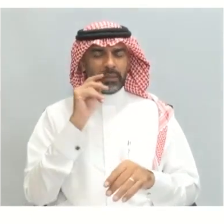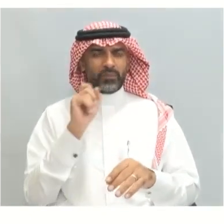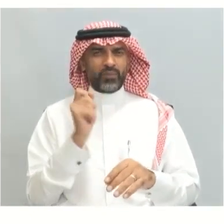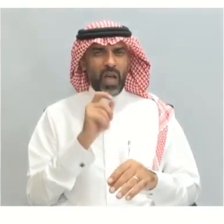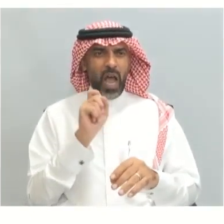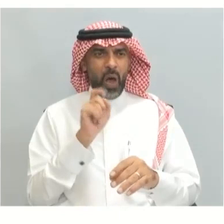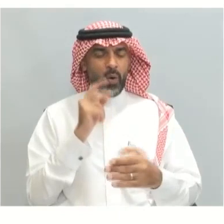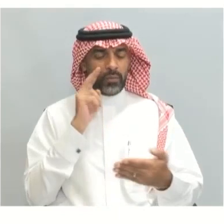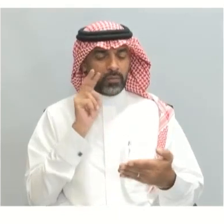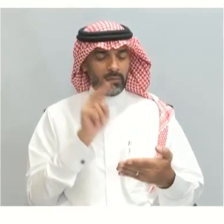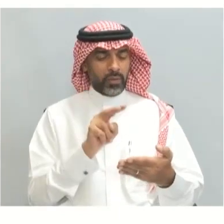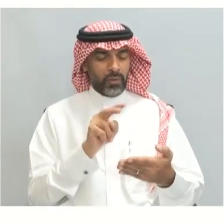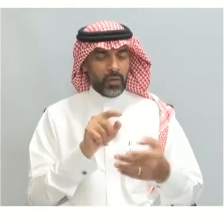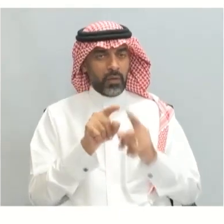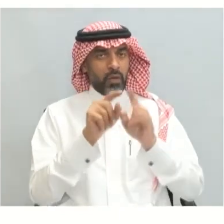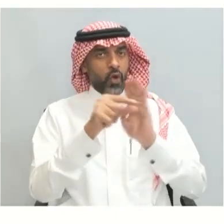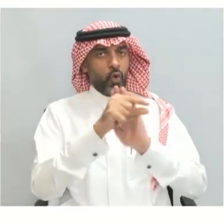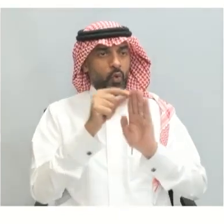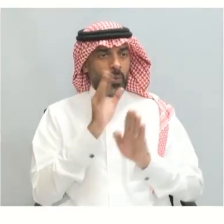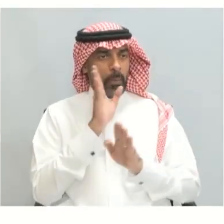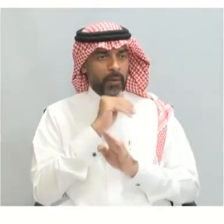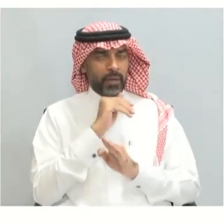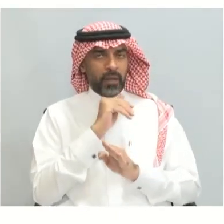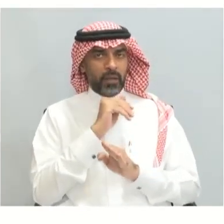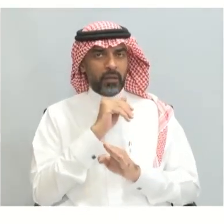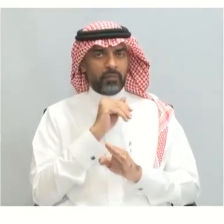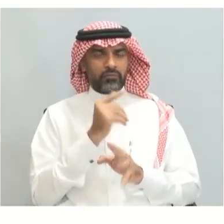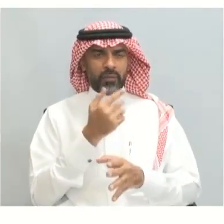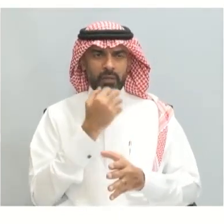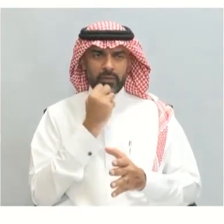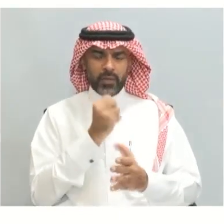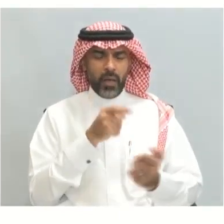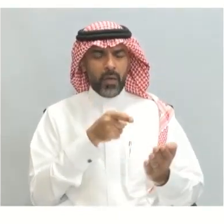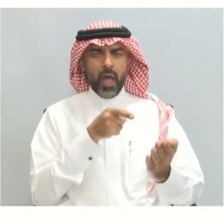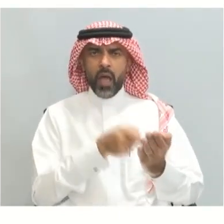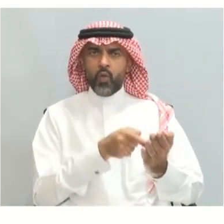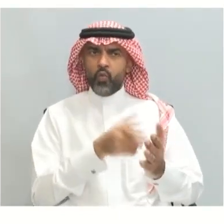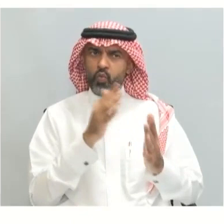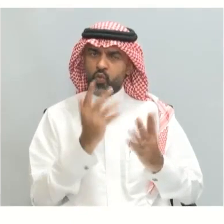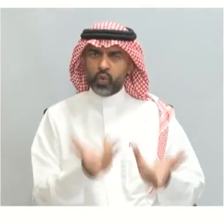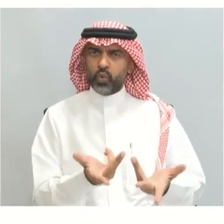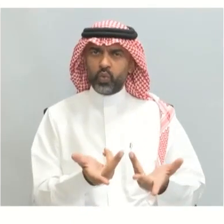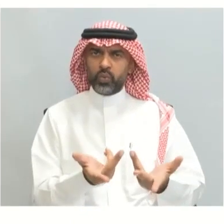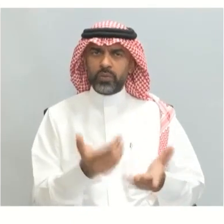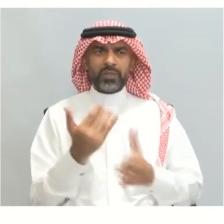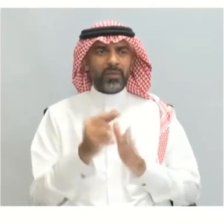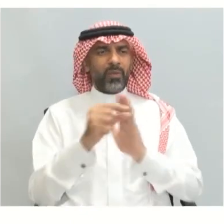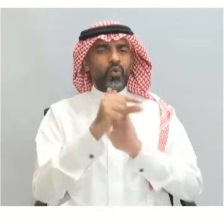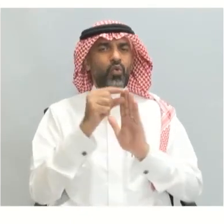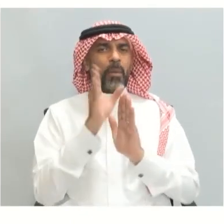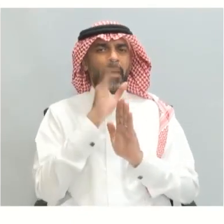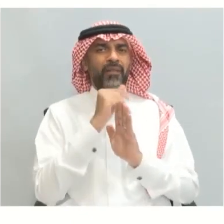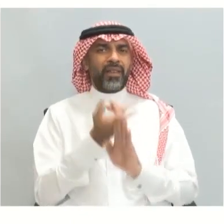خريطه بلا عنوان فاب انائي وبناتي الطلاب يصعب علينا الاستفاده منها ابنائي انا